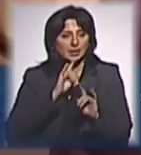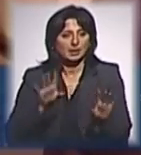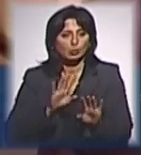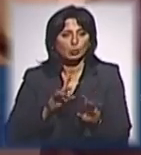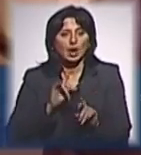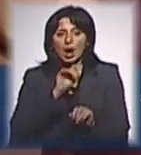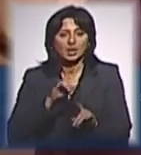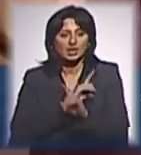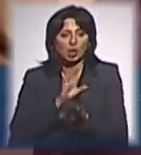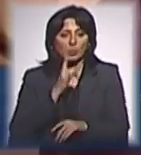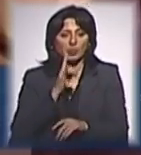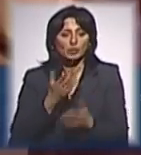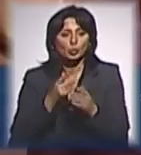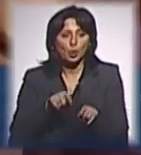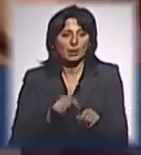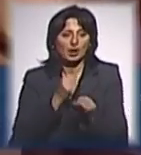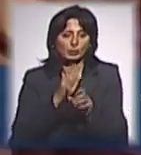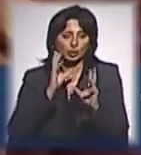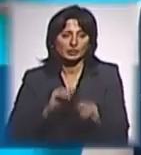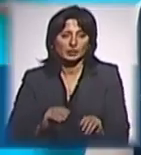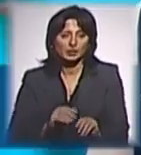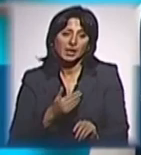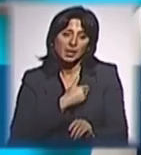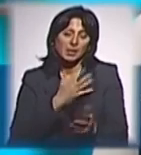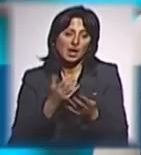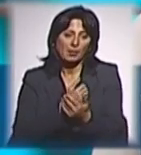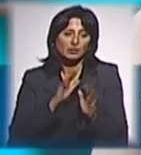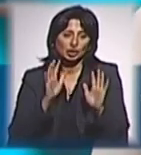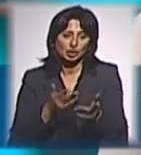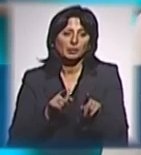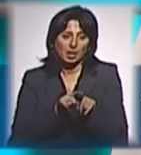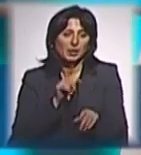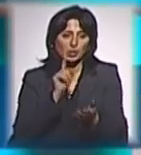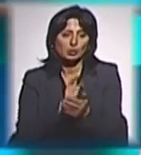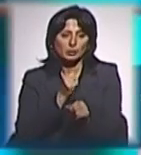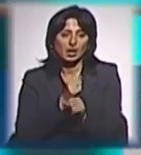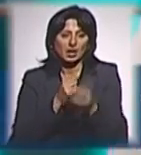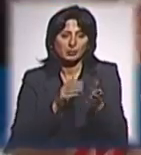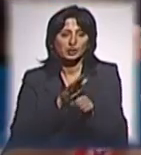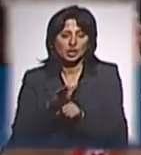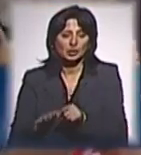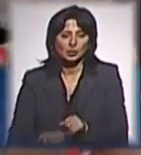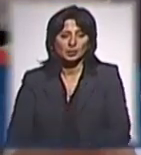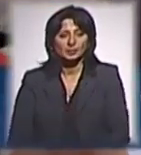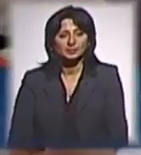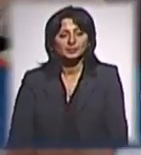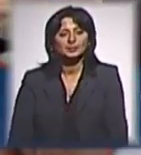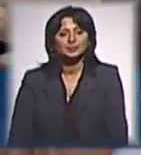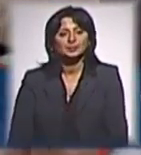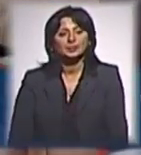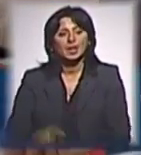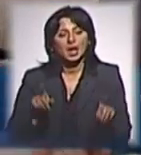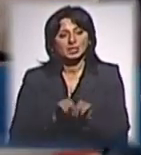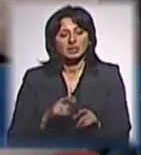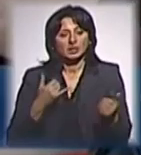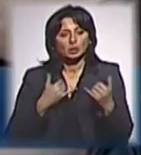აღარ დაიღუპებიან ბავშვები, თუკი ჩვენ ამის გაკეთებას შევძლებთ. იმედი მაქვს, რომ გამარჯვების შემთხვევაში ამას აუცილებლად შეგვიძლია უცნობა, რომ ასევე